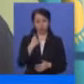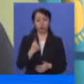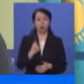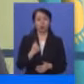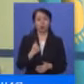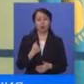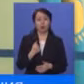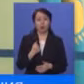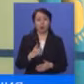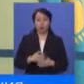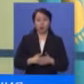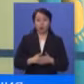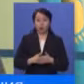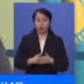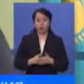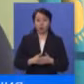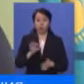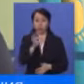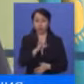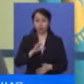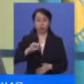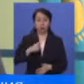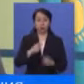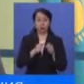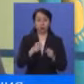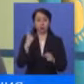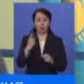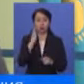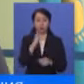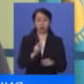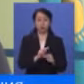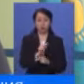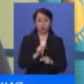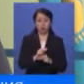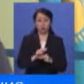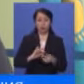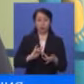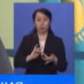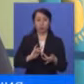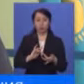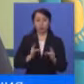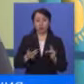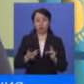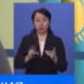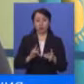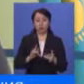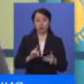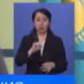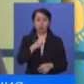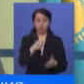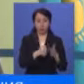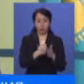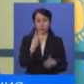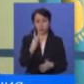Значит, предшкольный класс и 1-11 классы будут обучаться дистанционно. С 1 по 4